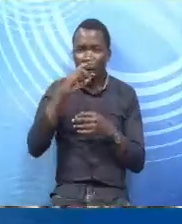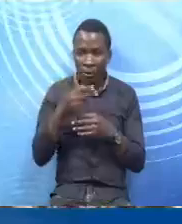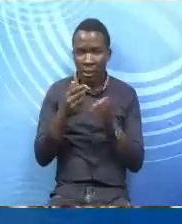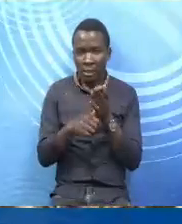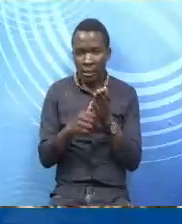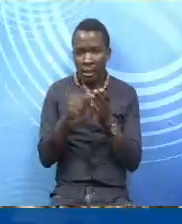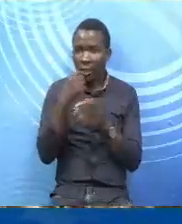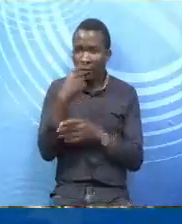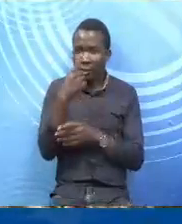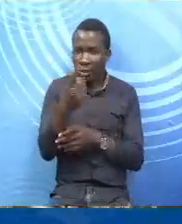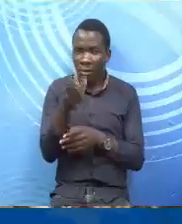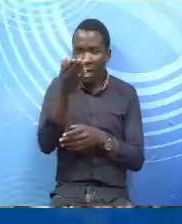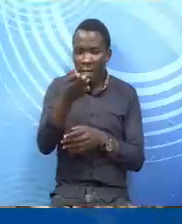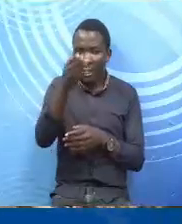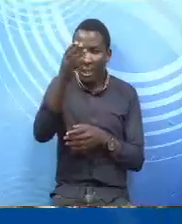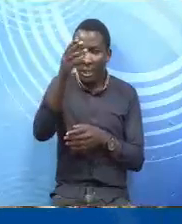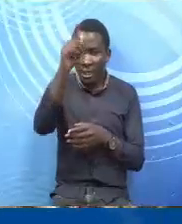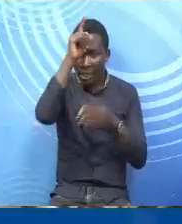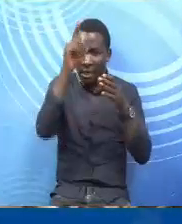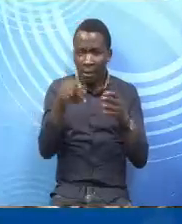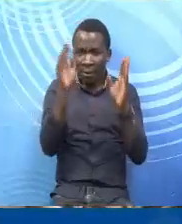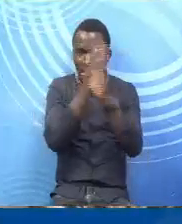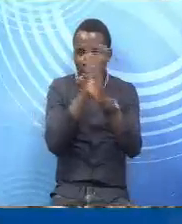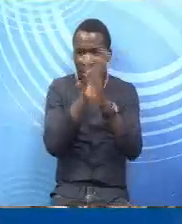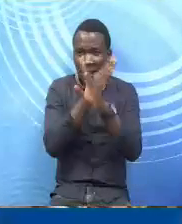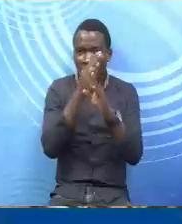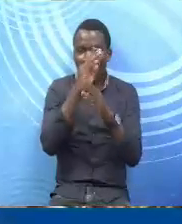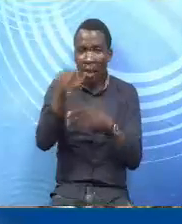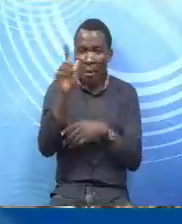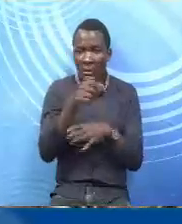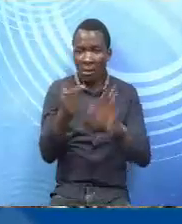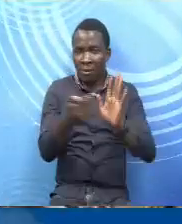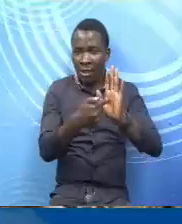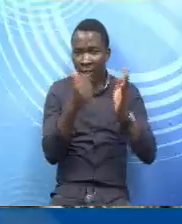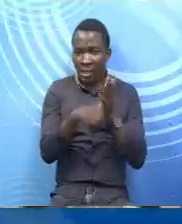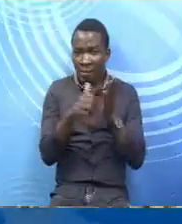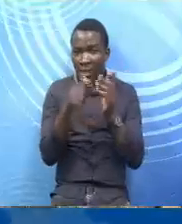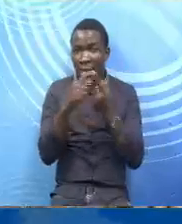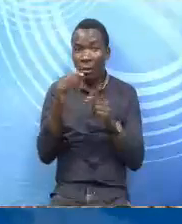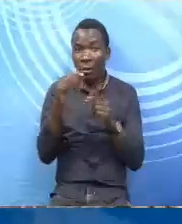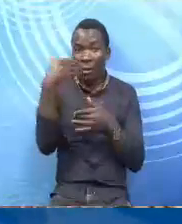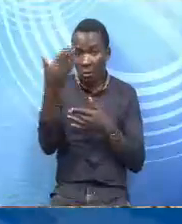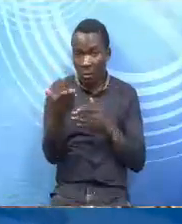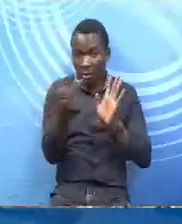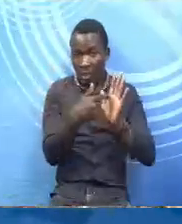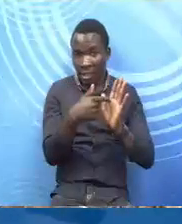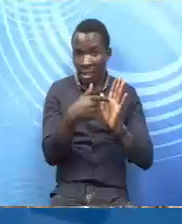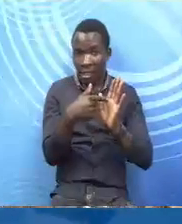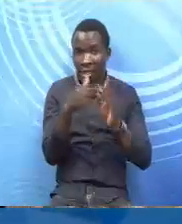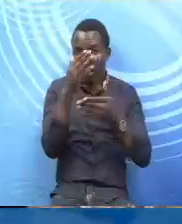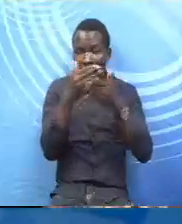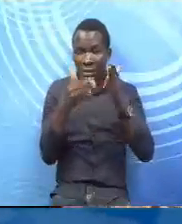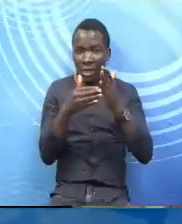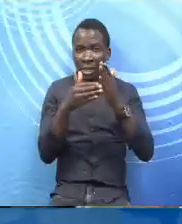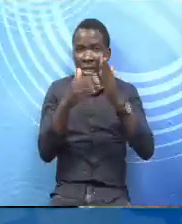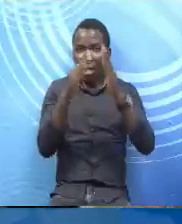kibazo yavuze ko hari abaturage bitwikira amakosa bakagaragaza ikibazo nyamara nyuma bikaza kugaragara ko biyubakiye amanexe